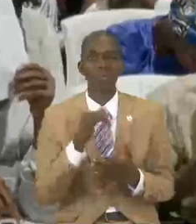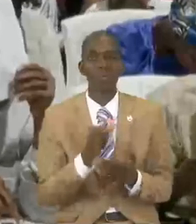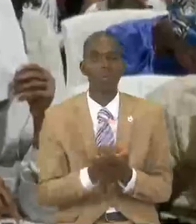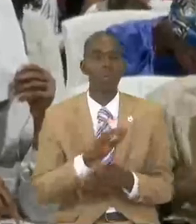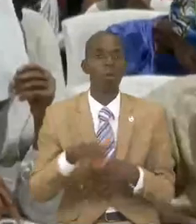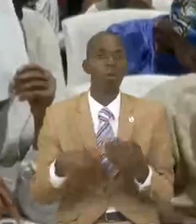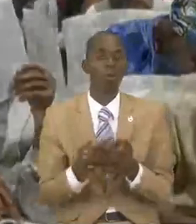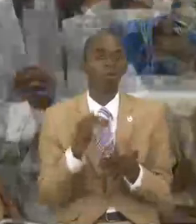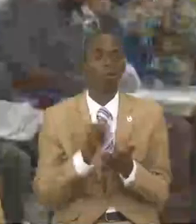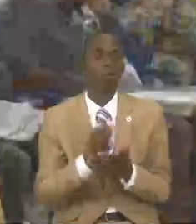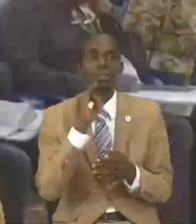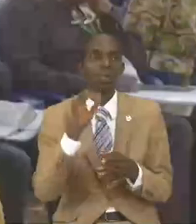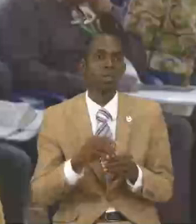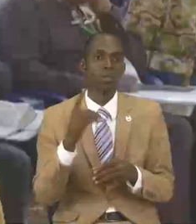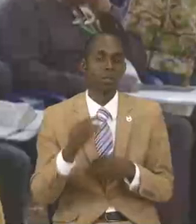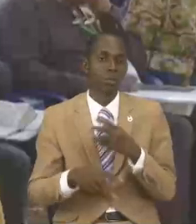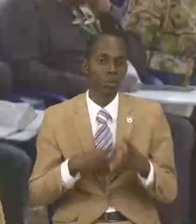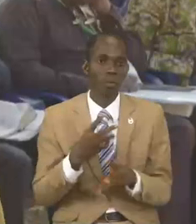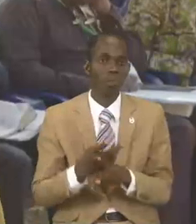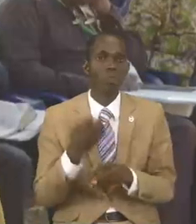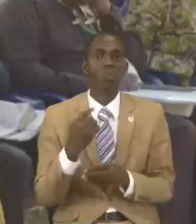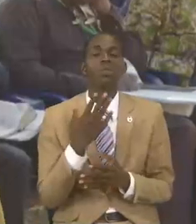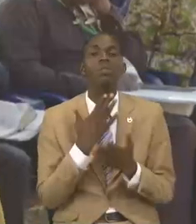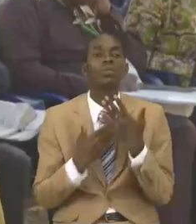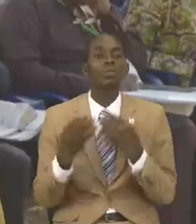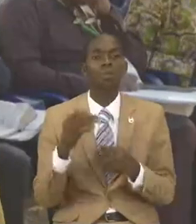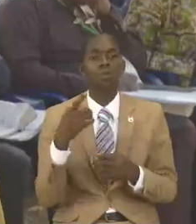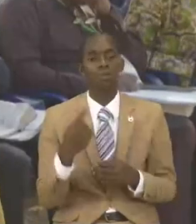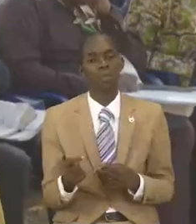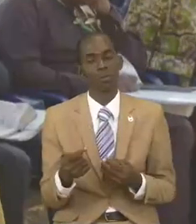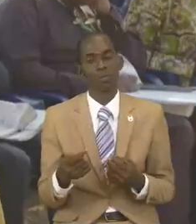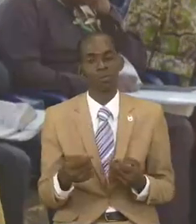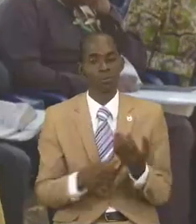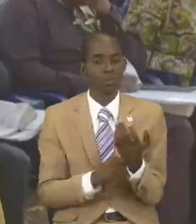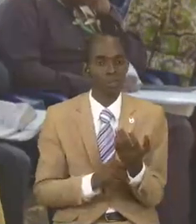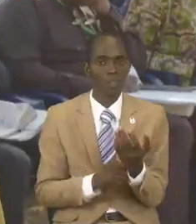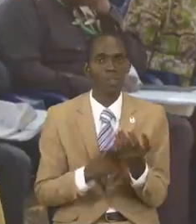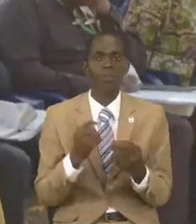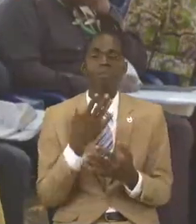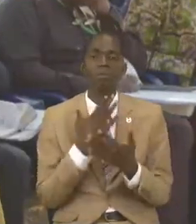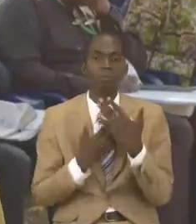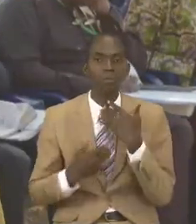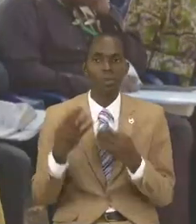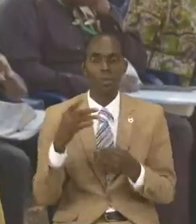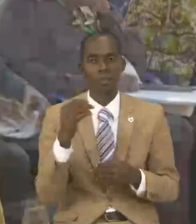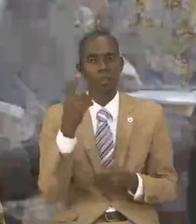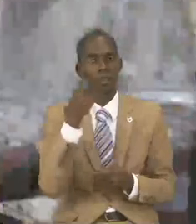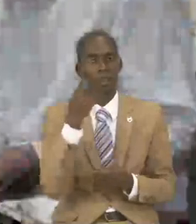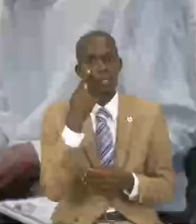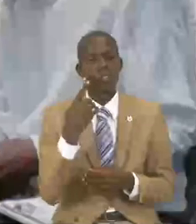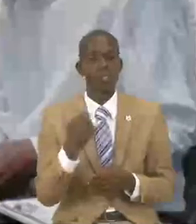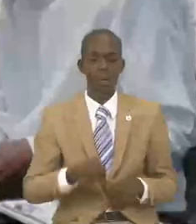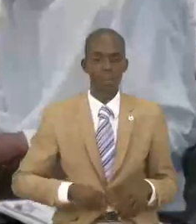Car tout ce qui est dans le monde, la convoitise de la chair, la convoitise des